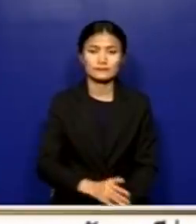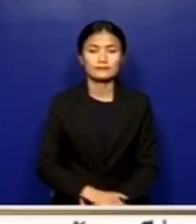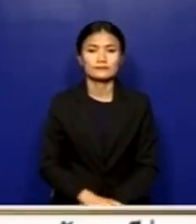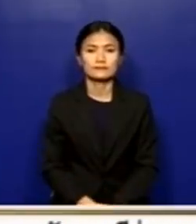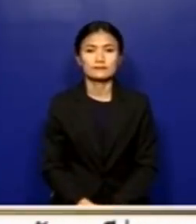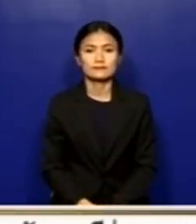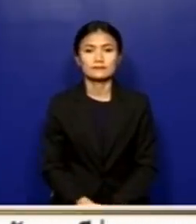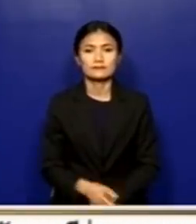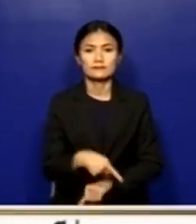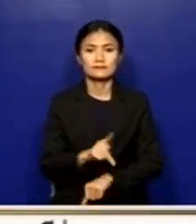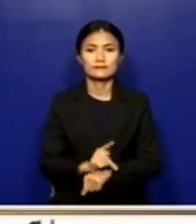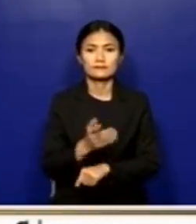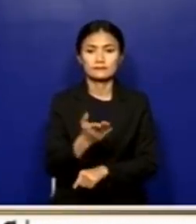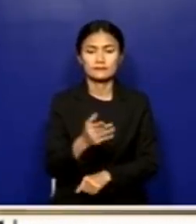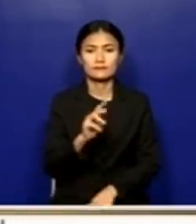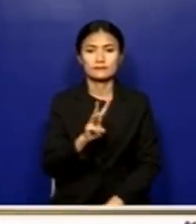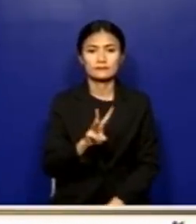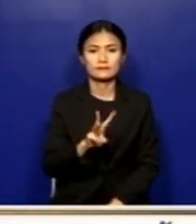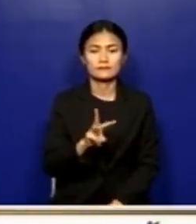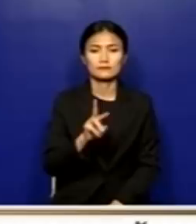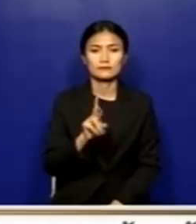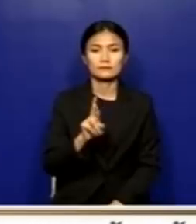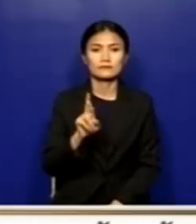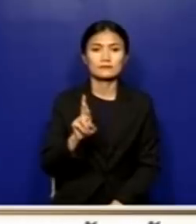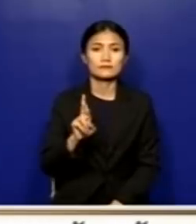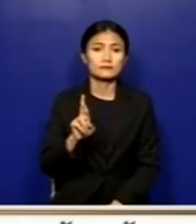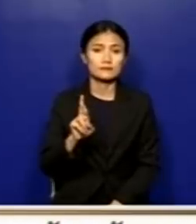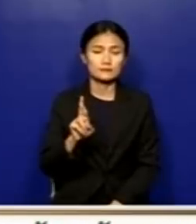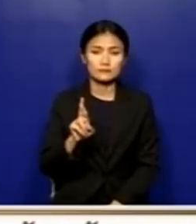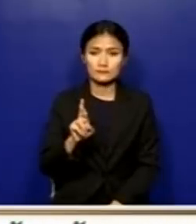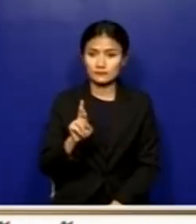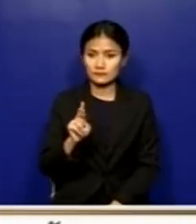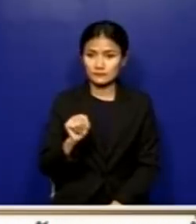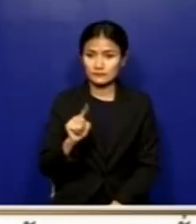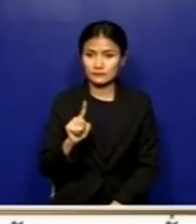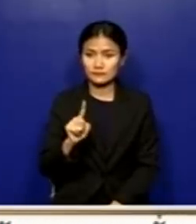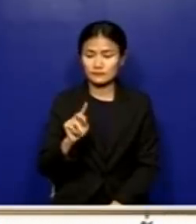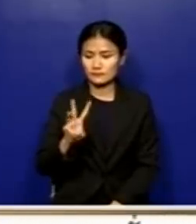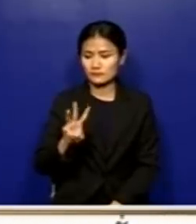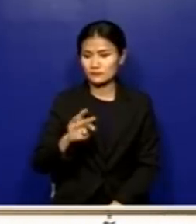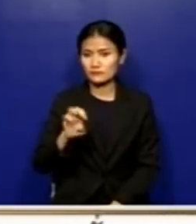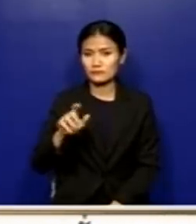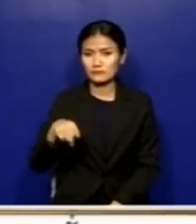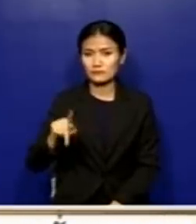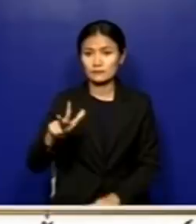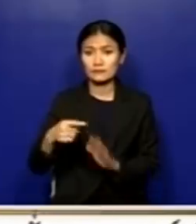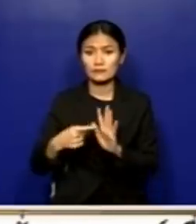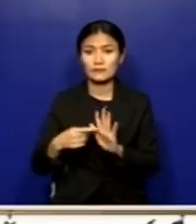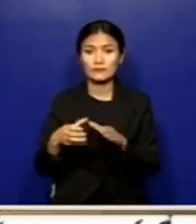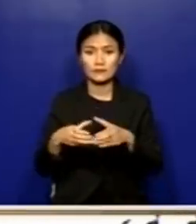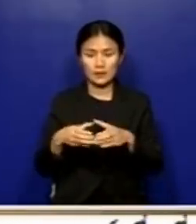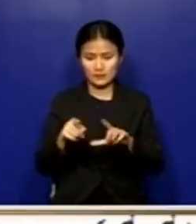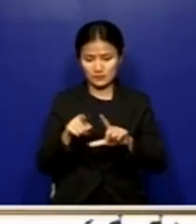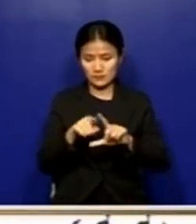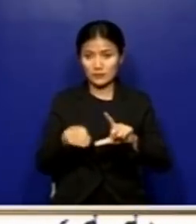ท่านประทานสภาหที่คลบดีฉัน'S másนวิพาไม้สนสมาชิกสภาหผู้แทนลสดนแบท showcaseรายชื่อพักัวไก่สัตวของเคืข่ายแ่งงาน